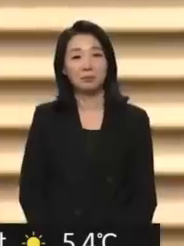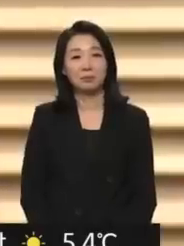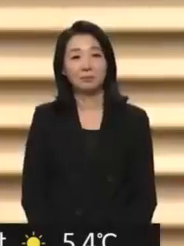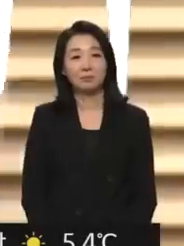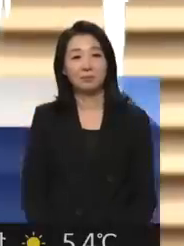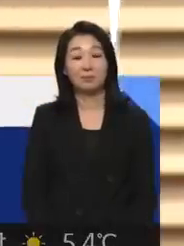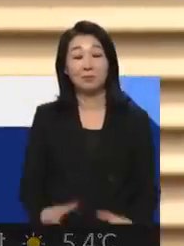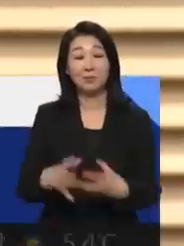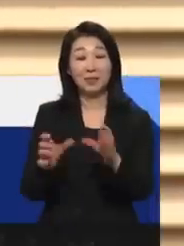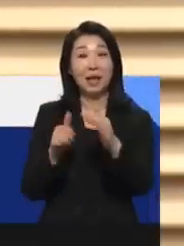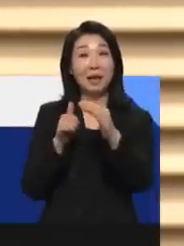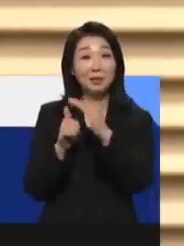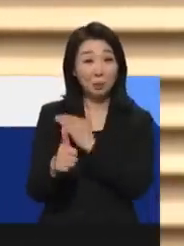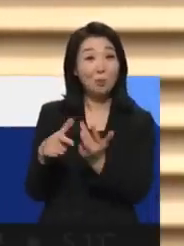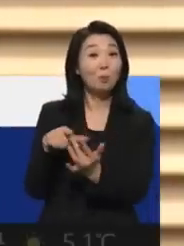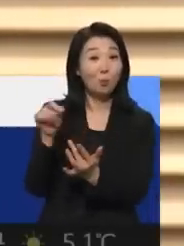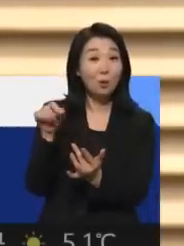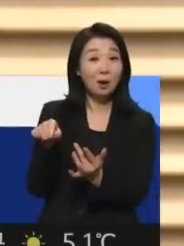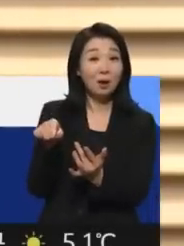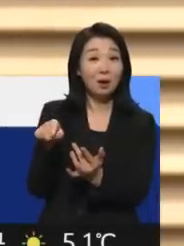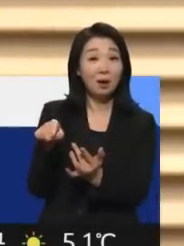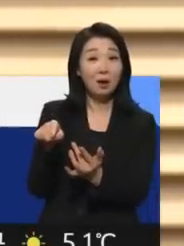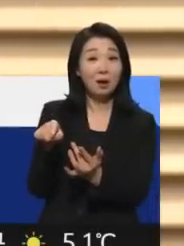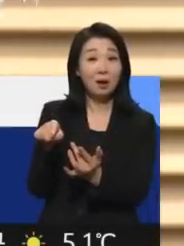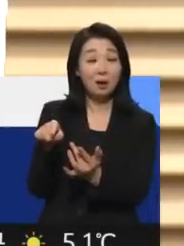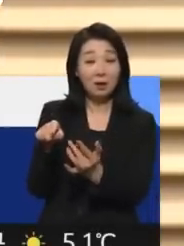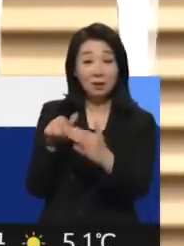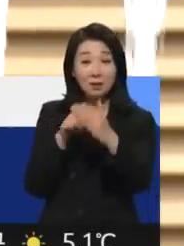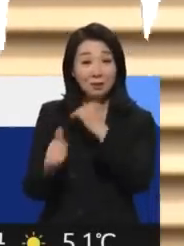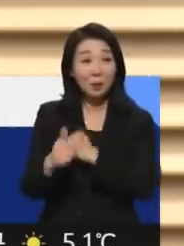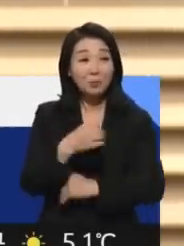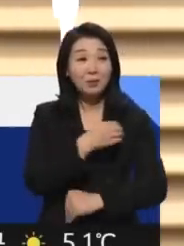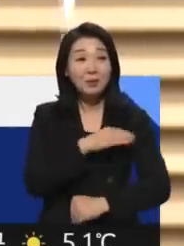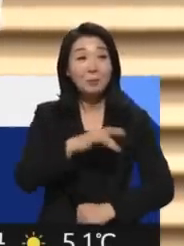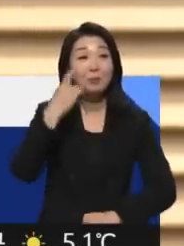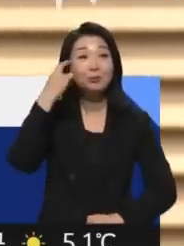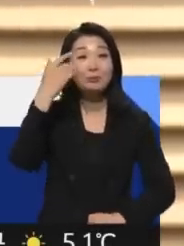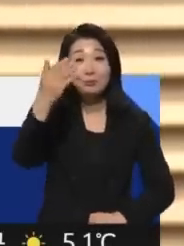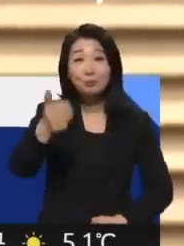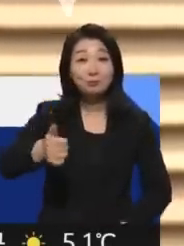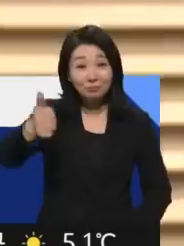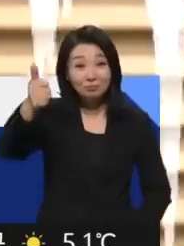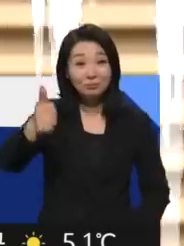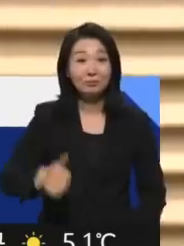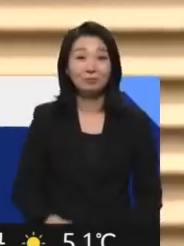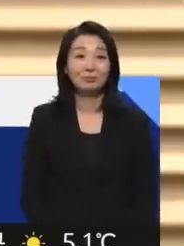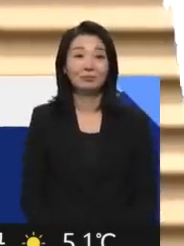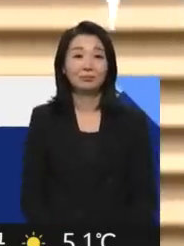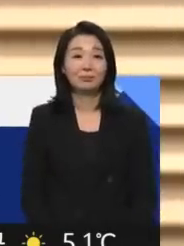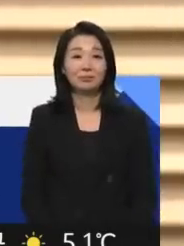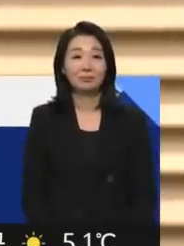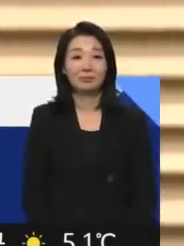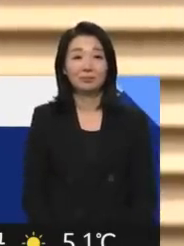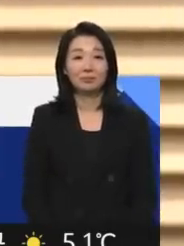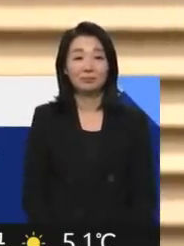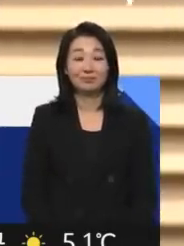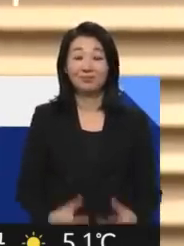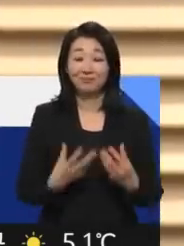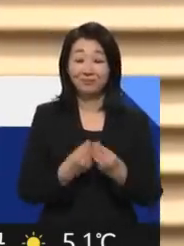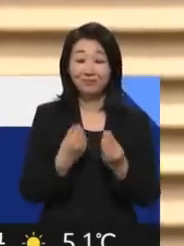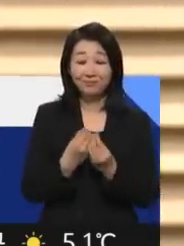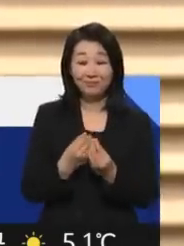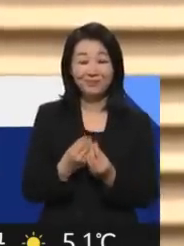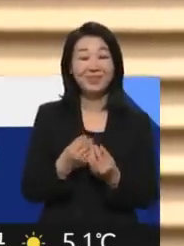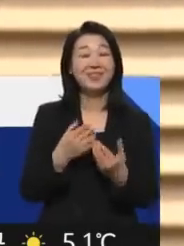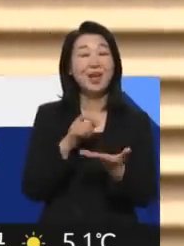당의 대표를 뽑는 것이니까 당원들의 의사가 존중되는 것이 옳지 않겠냐 하는 그런 말씀이고요. 네. 가령 이제 축구